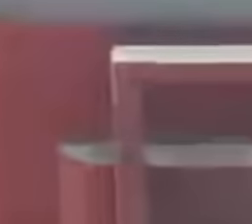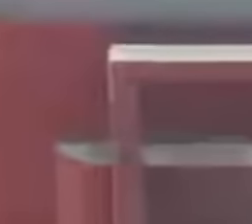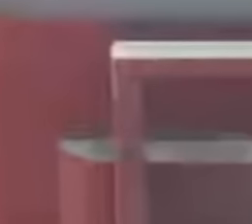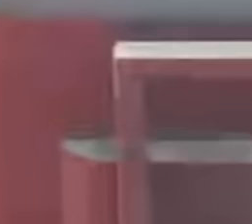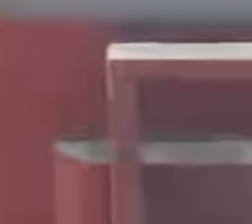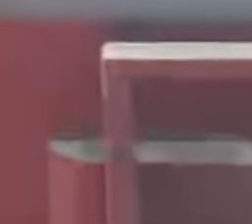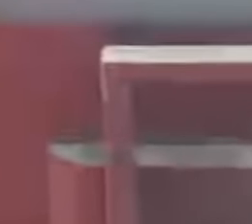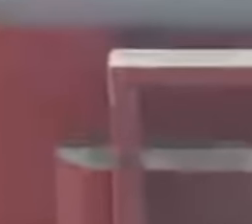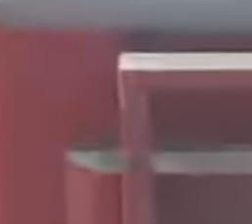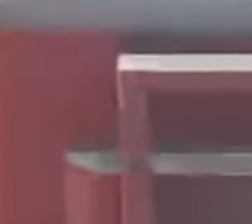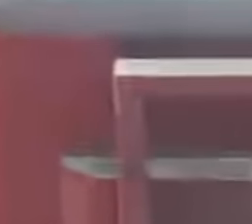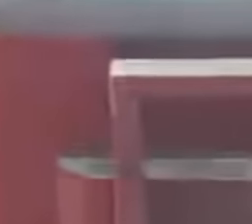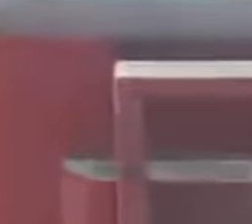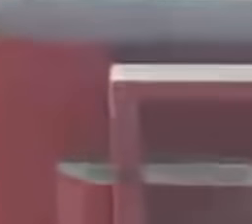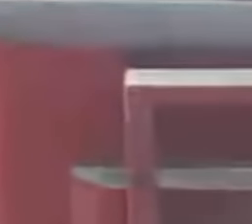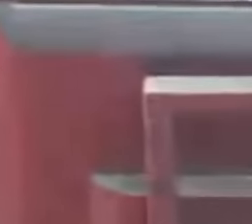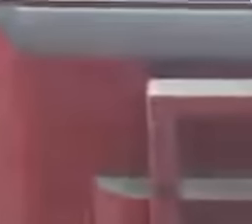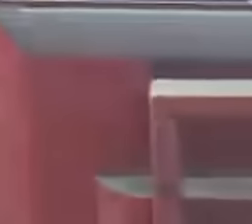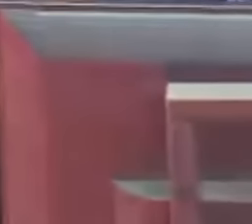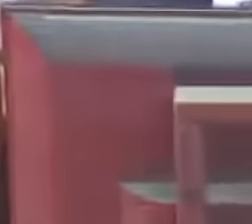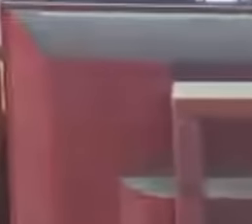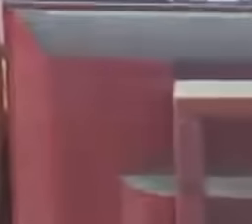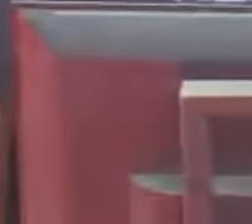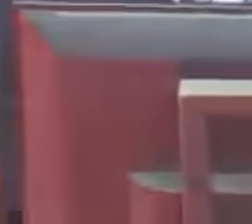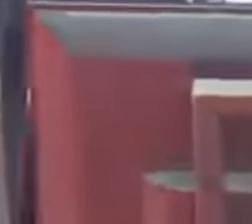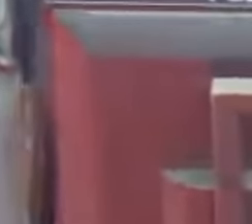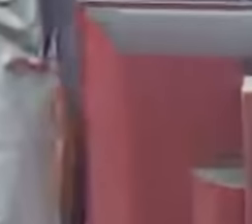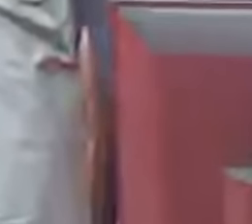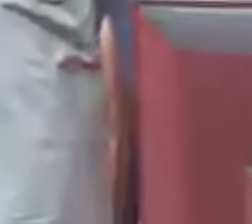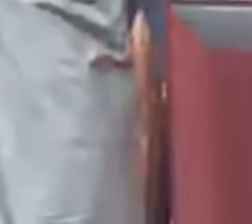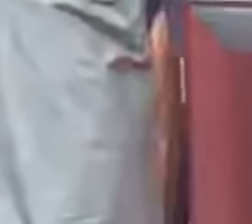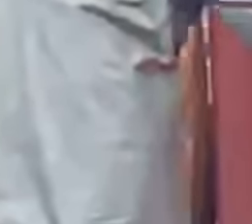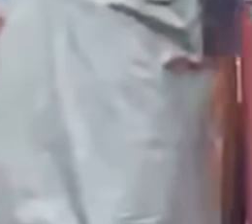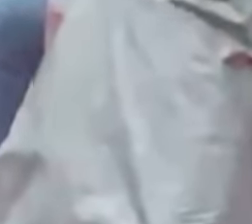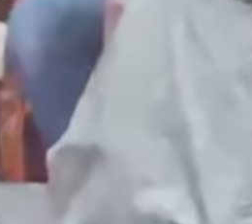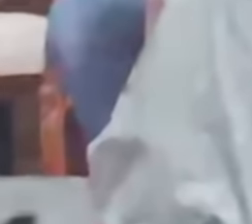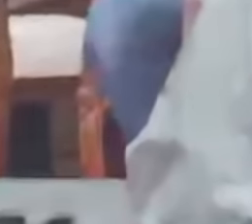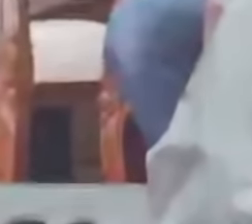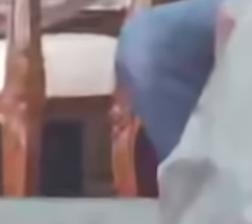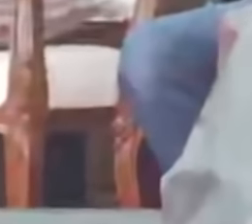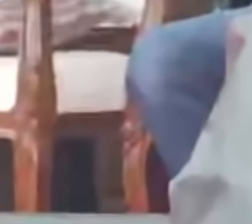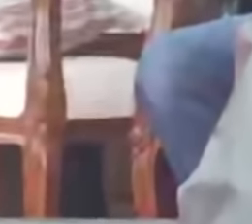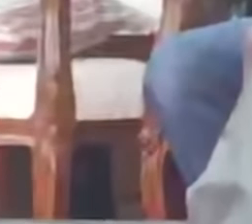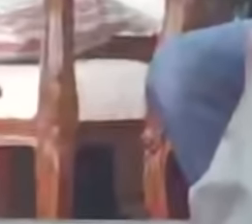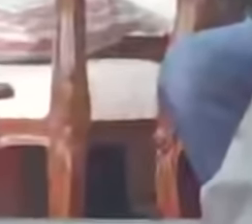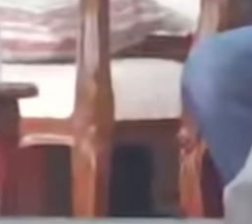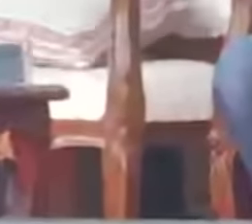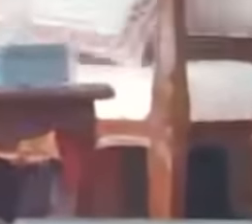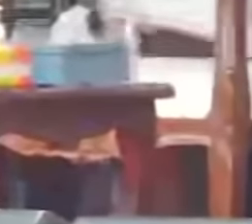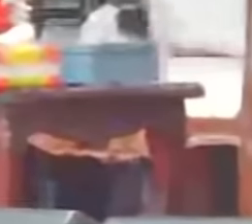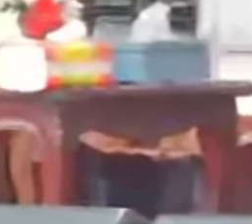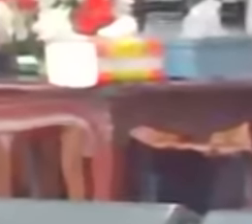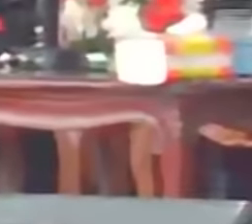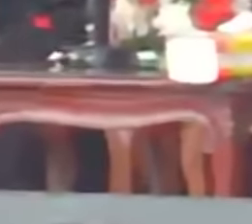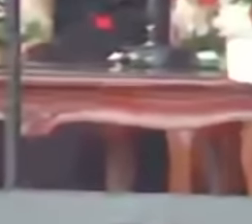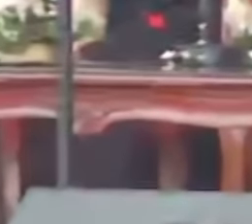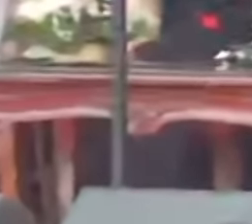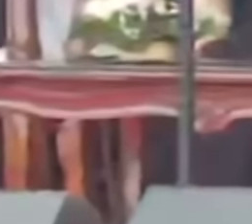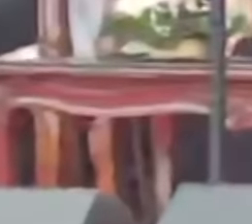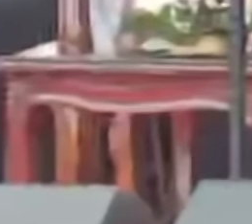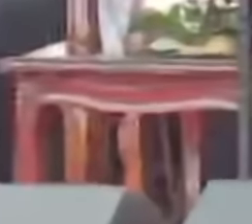panggung kampanye akbar Ganjar Mahfud. Selain Ganjar dan istrinya Siti Atiko, kampanye terbuka ini juga dihadiri Ketua Umum